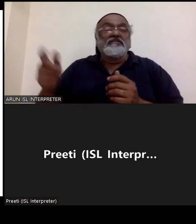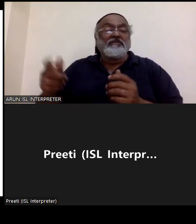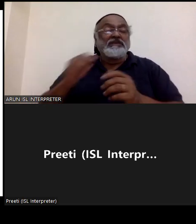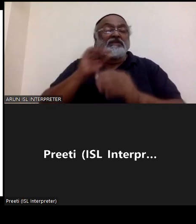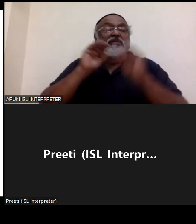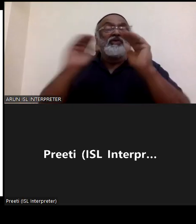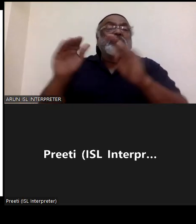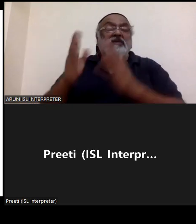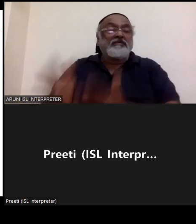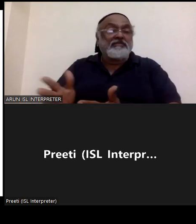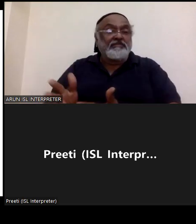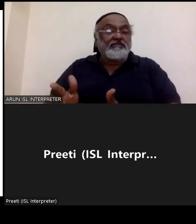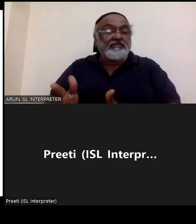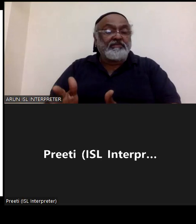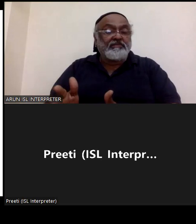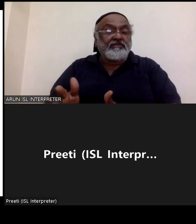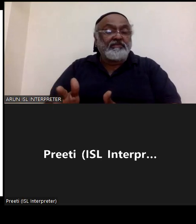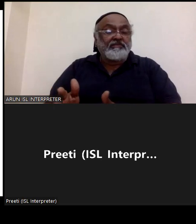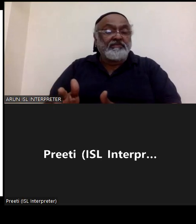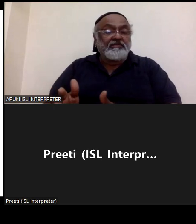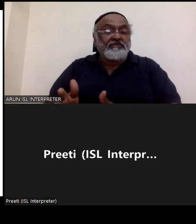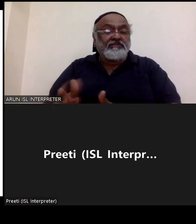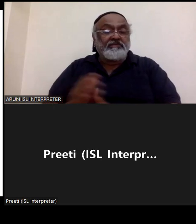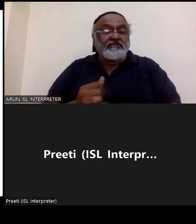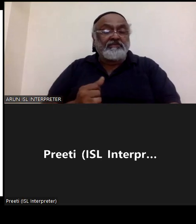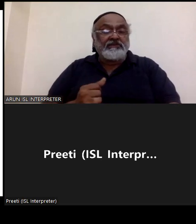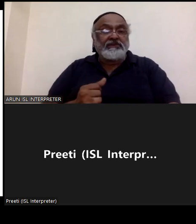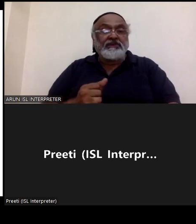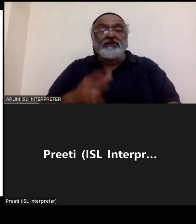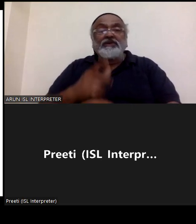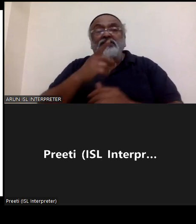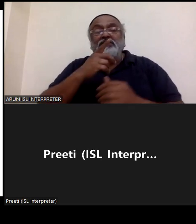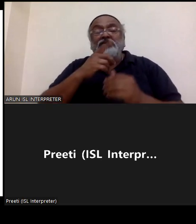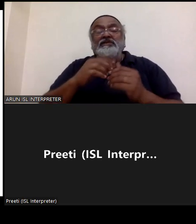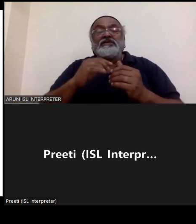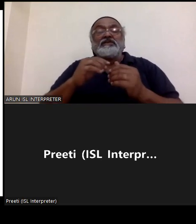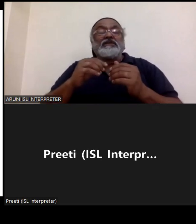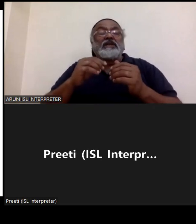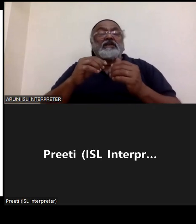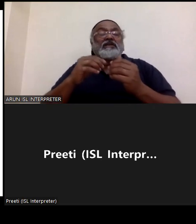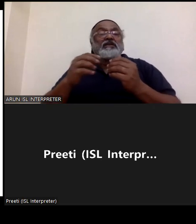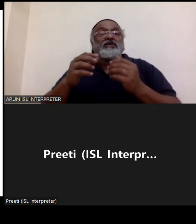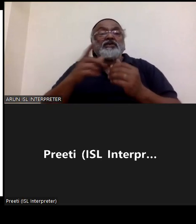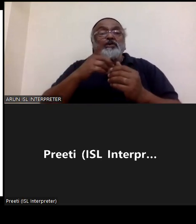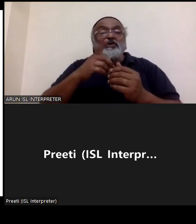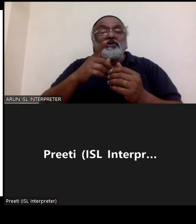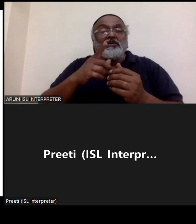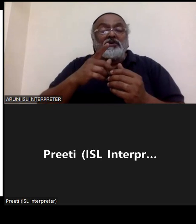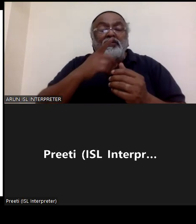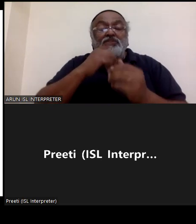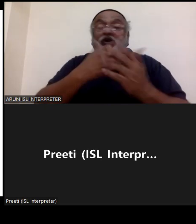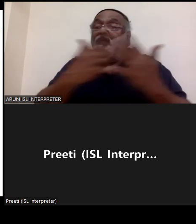आप किसी भी पेंशन जो भी डिलीवर कर रहा है उस संस्था के पास जाके बोल सकते हैं ना कि भाई इतने लोग